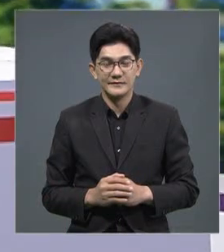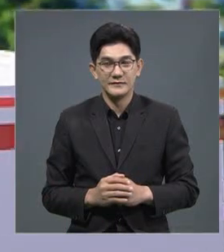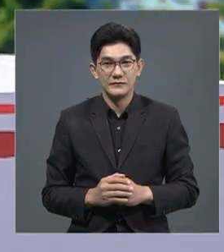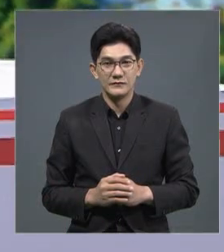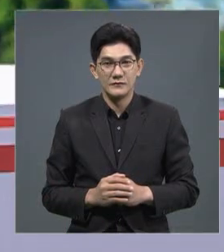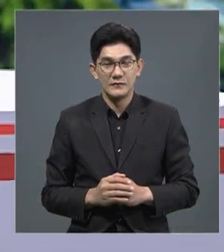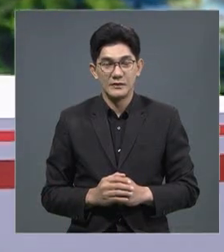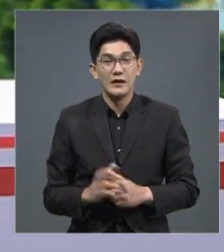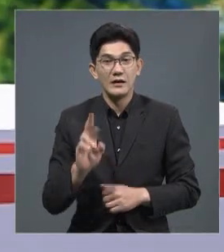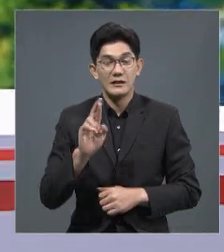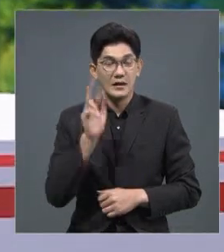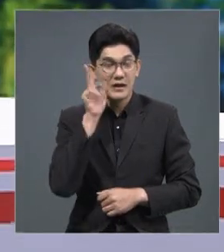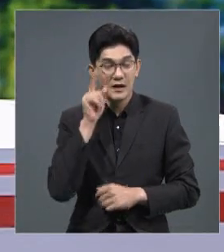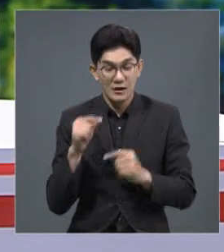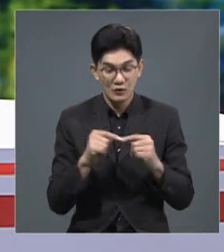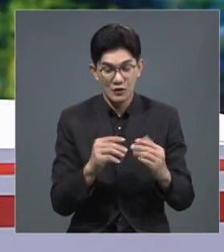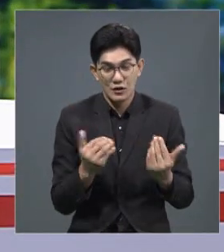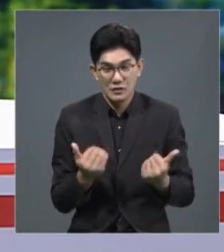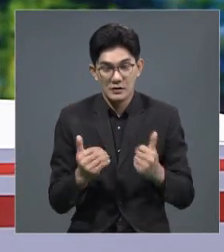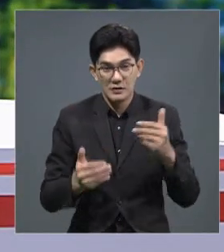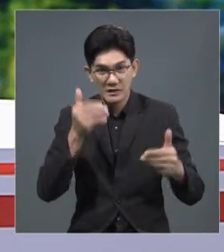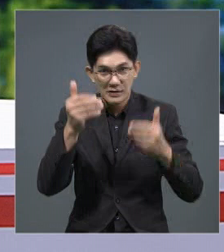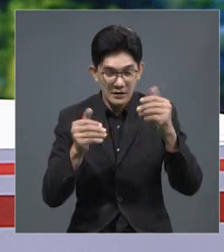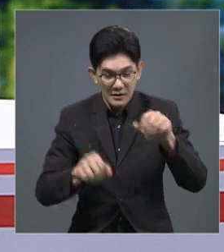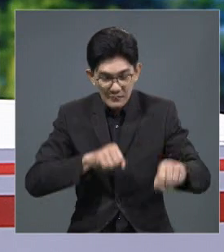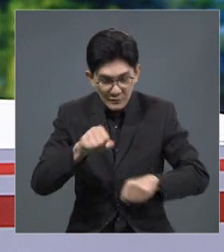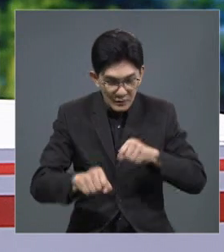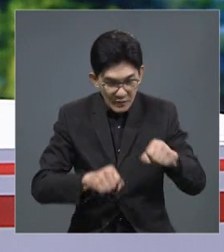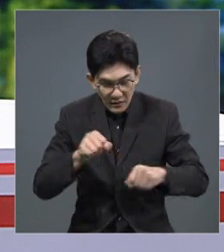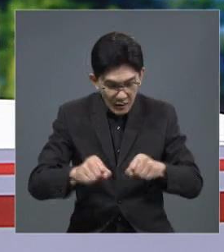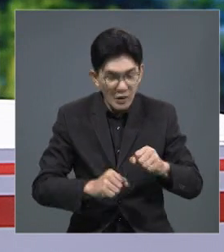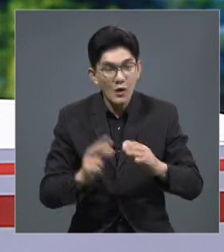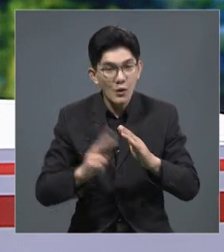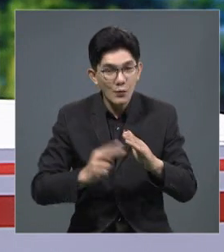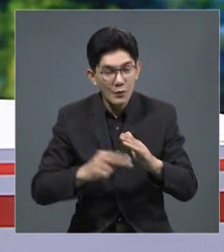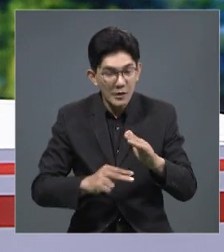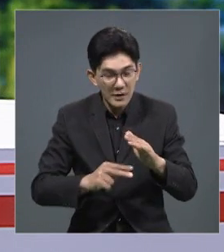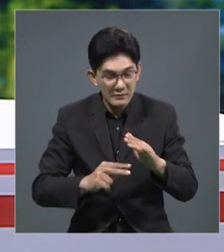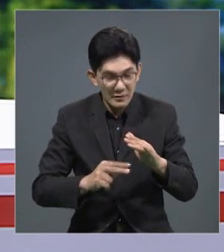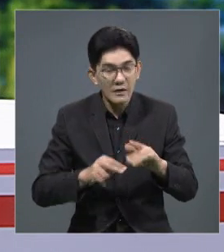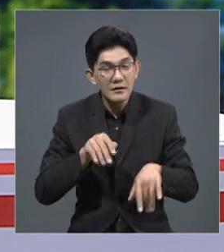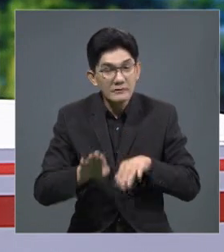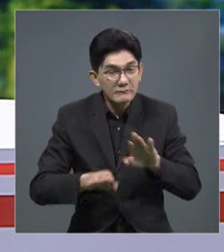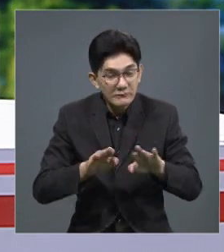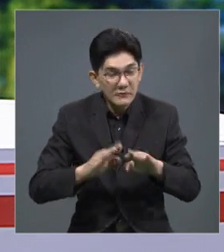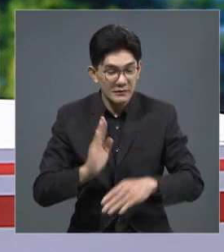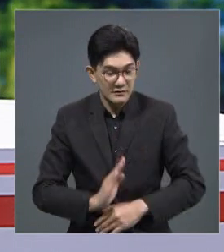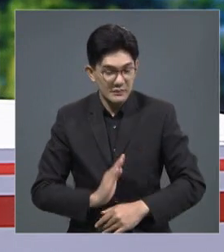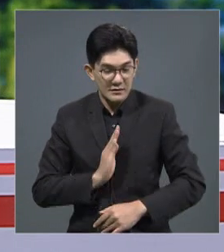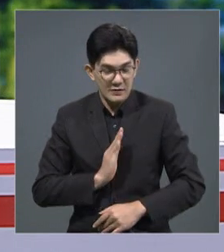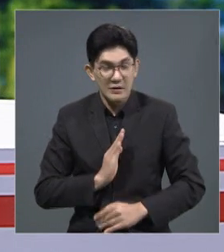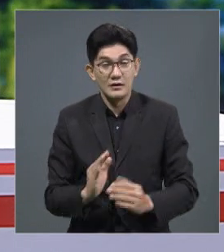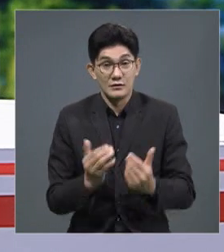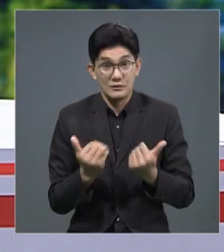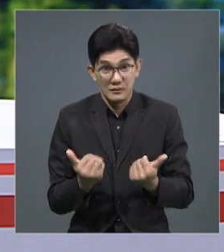มาติดตาม mgนวสกันต่อนะช่วงนี้ไปดูกิจกรรม bik Run Walkกันหน่อยฮะหรือว่าเดินวิ่งปั่นเฉลิมพระเกียรติที่ทางกระทรวงการอุดมศึกษาวิทยาศาสตร์